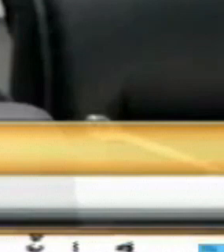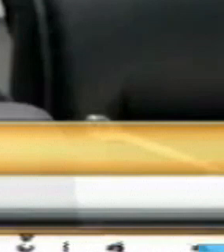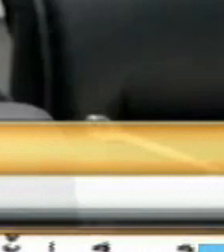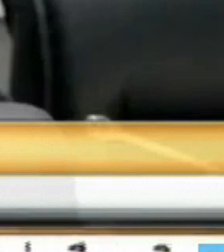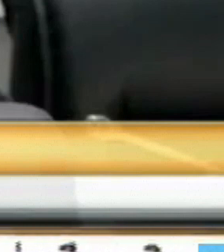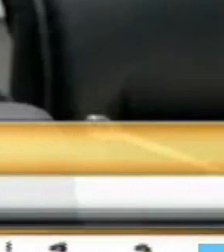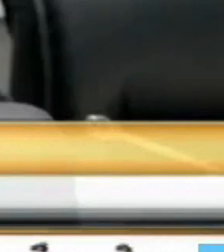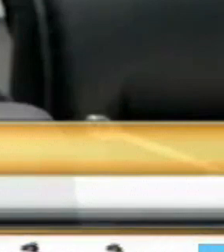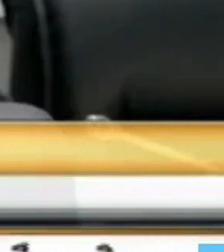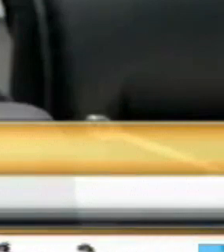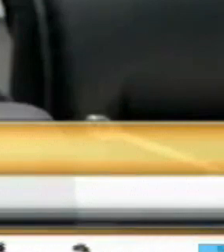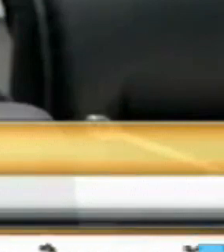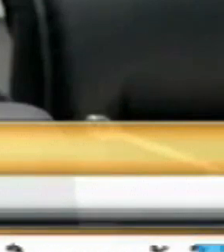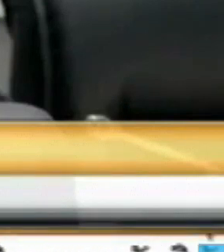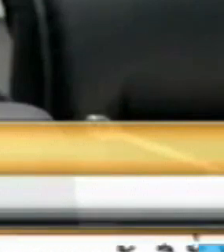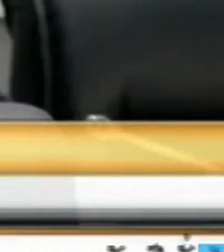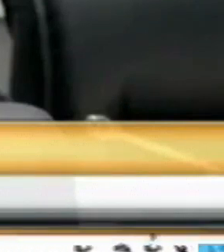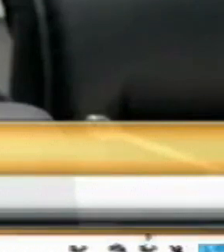โปรยไว้เลยน ะ เขาโปรยไปเลยว่า